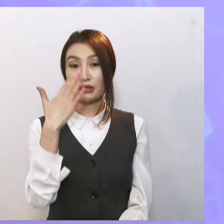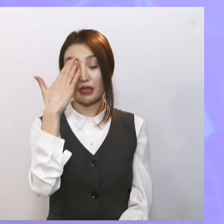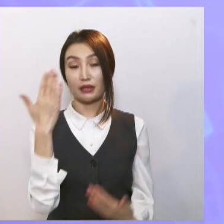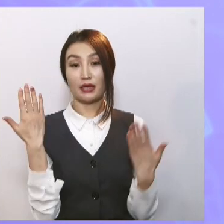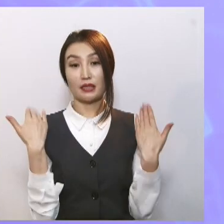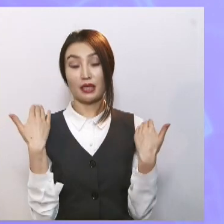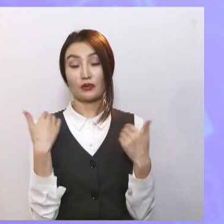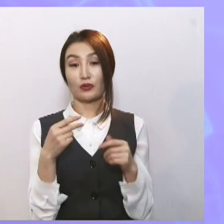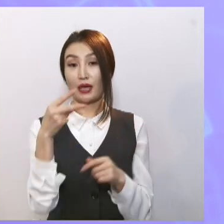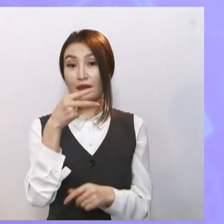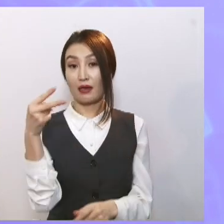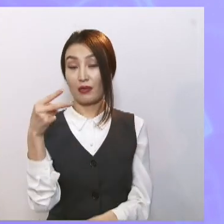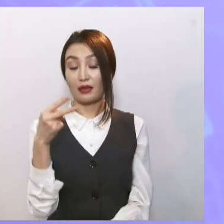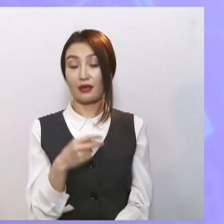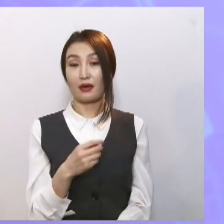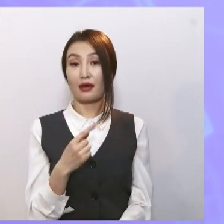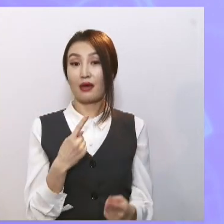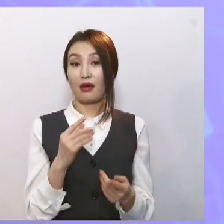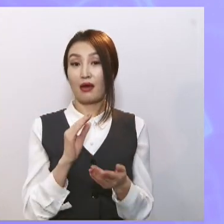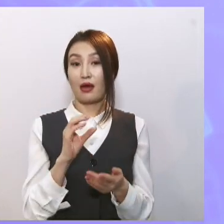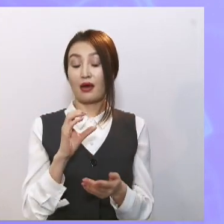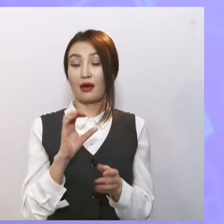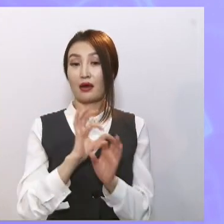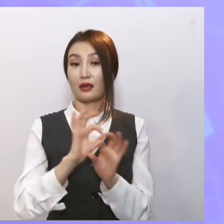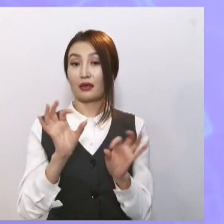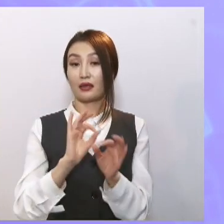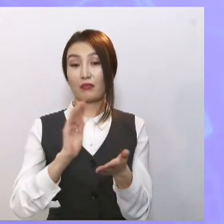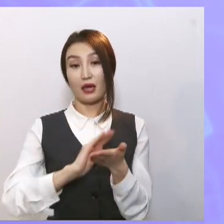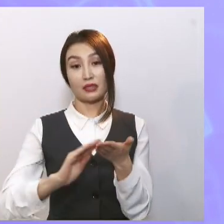алуу деген темада аңгеме жазгыла.